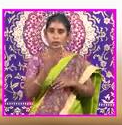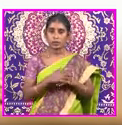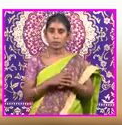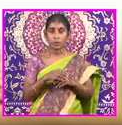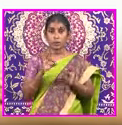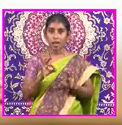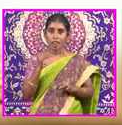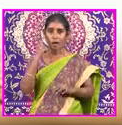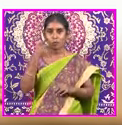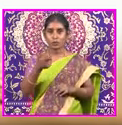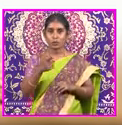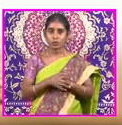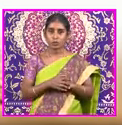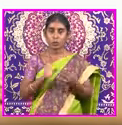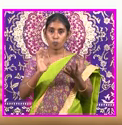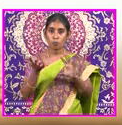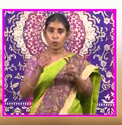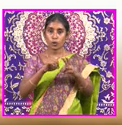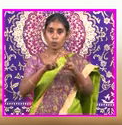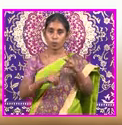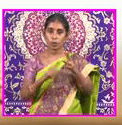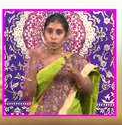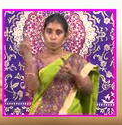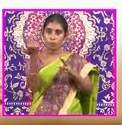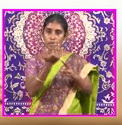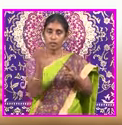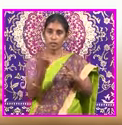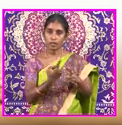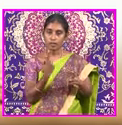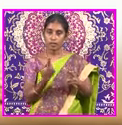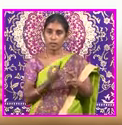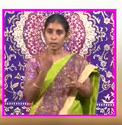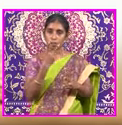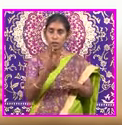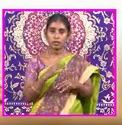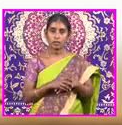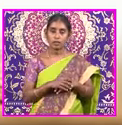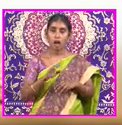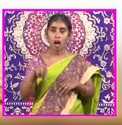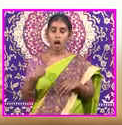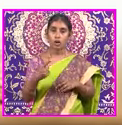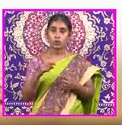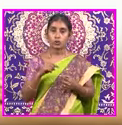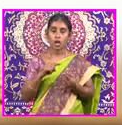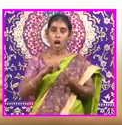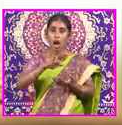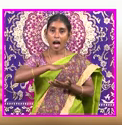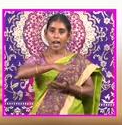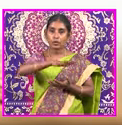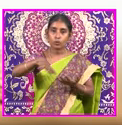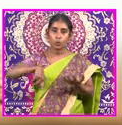சம வெப்ப கோடு அப்படின்றோம். இதுக்கு என்ன அர்த்தம் அப்படின்னா, உலகிலோ இல்லை ஒரு குறிப்பிட்ட நாட்டிலோ